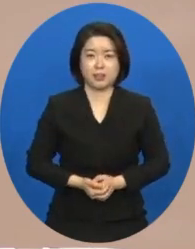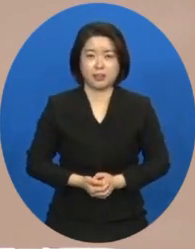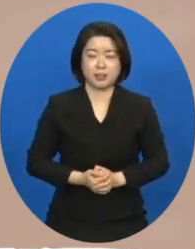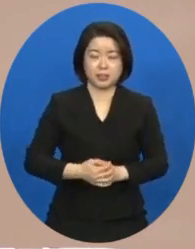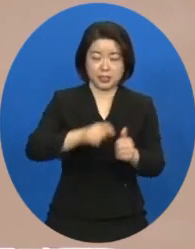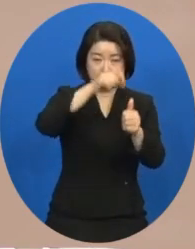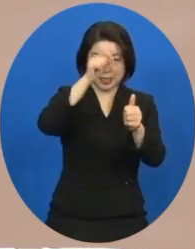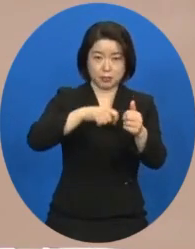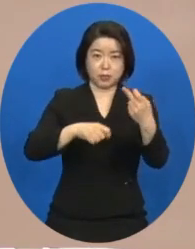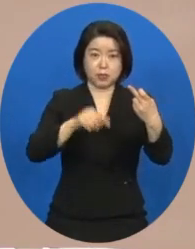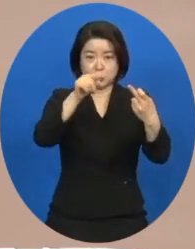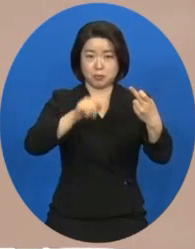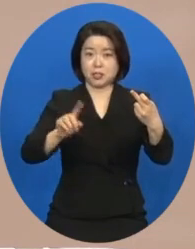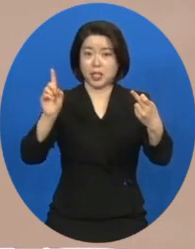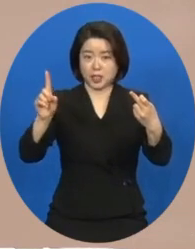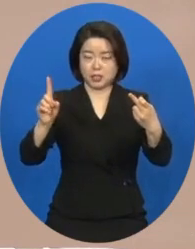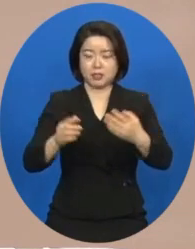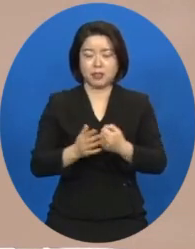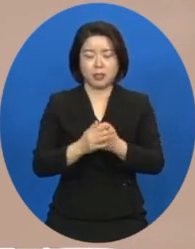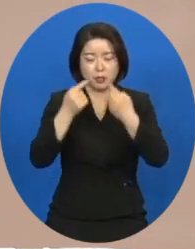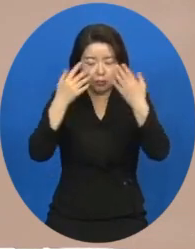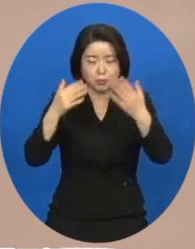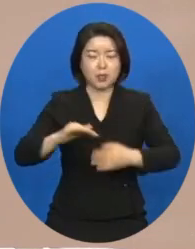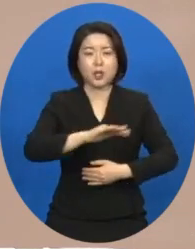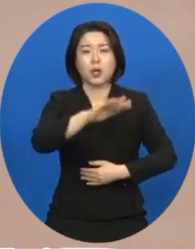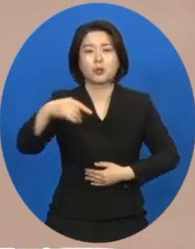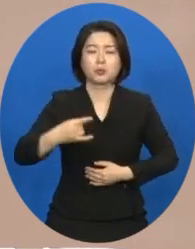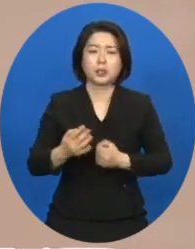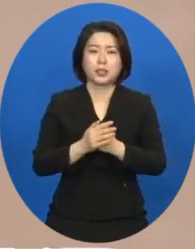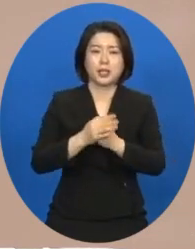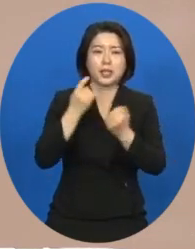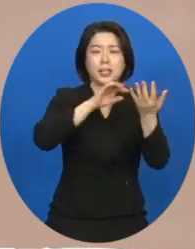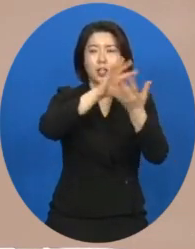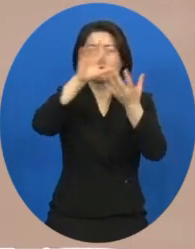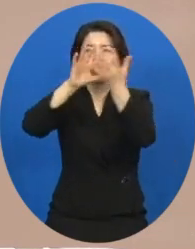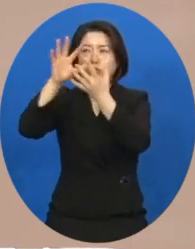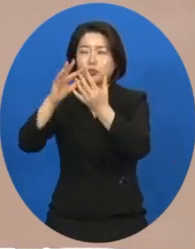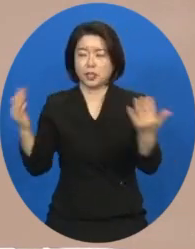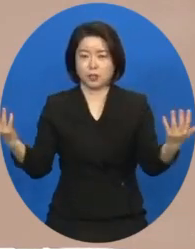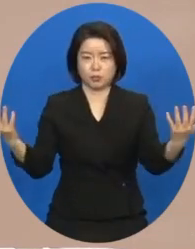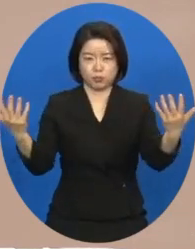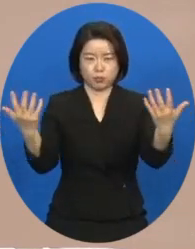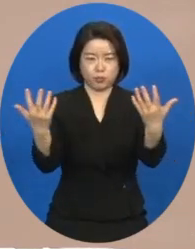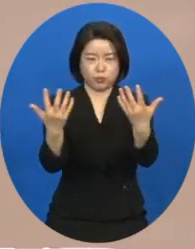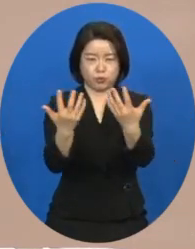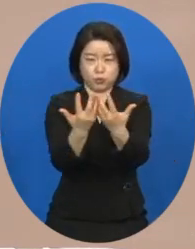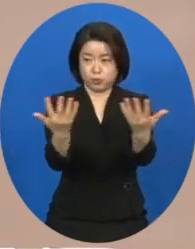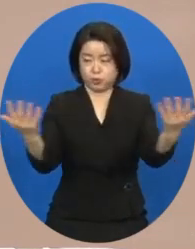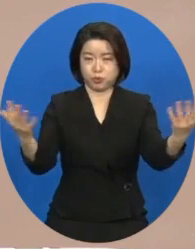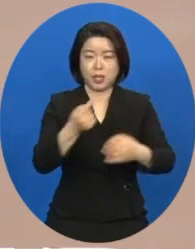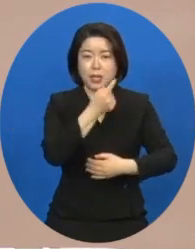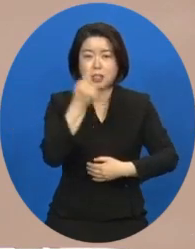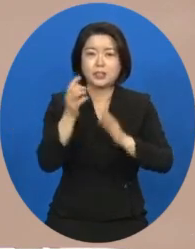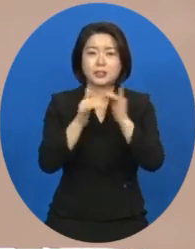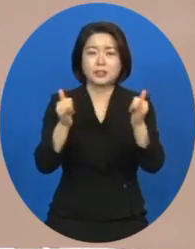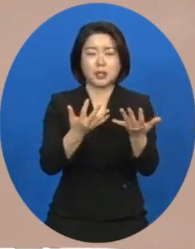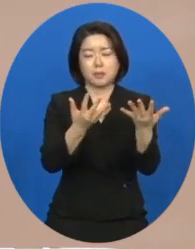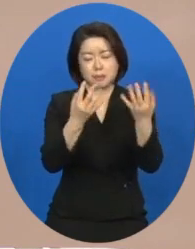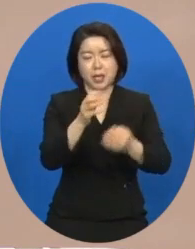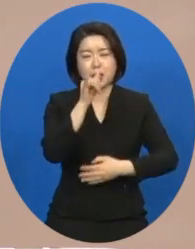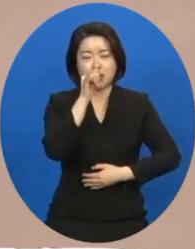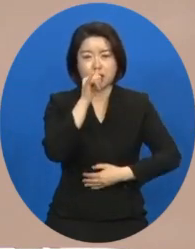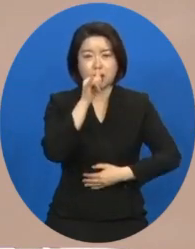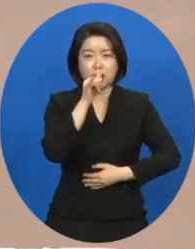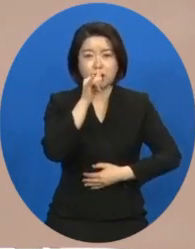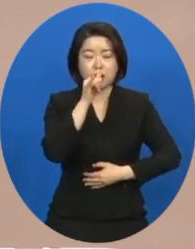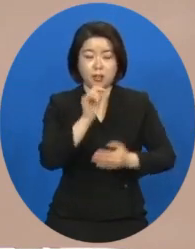히브리서 12장 1절에 분명히 우리에게 구름같이 둘러싼 허다한 증인들이 있으니